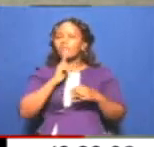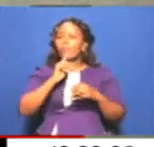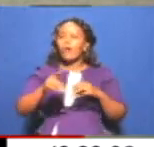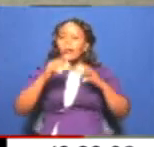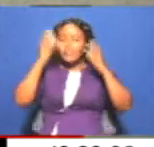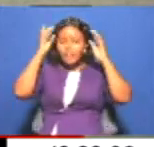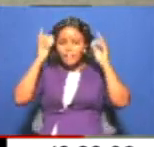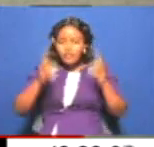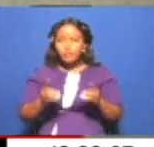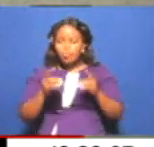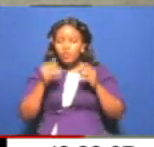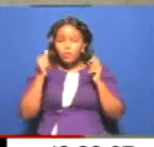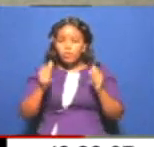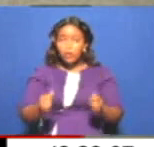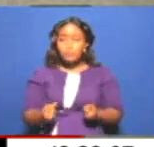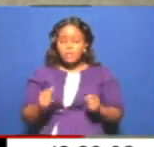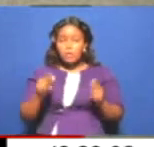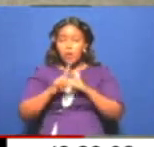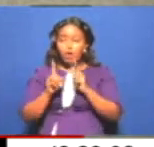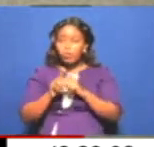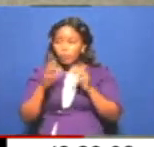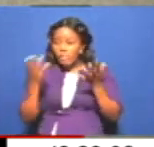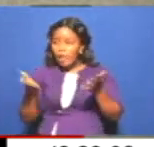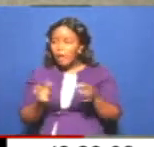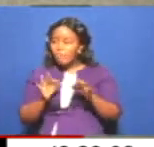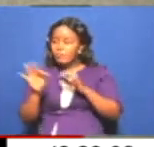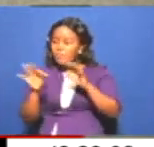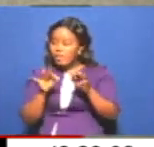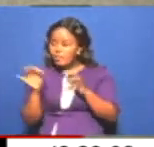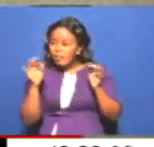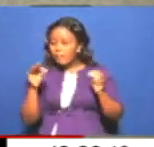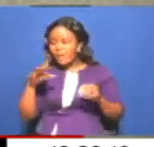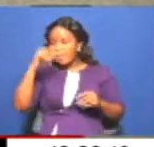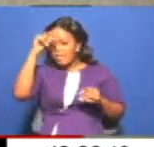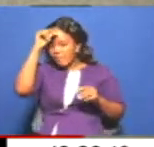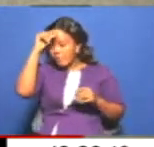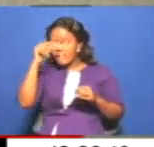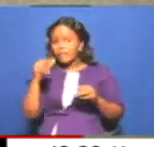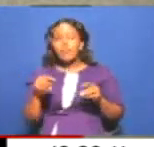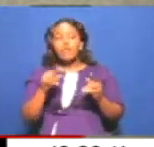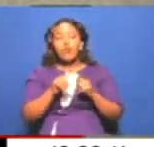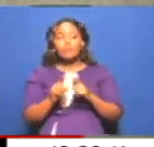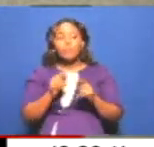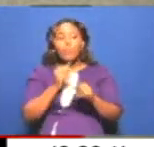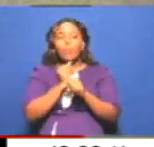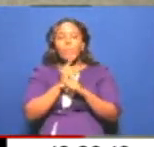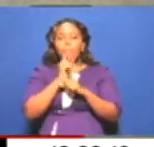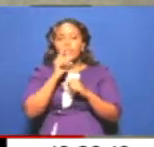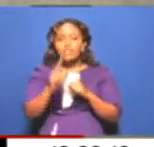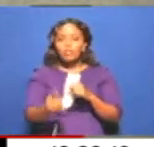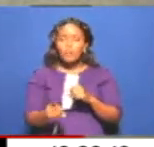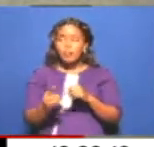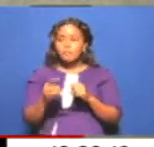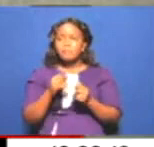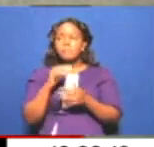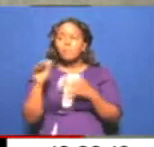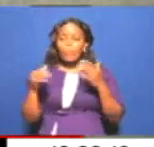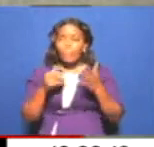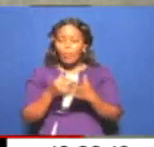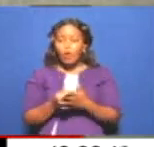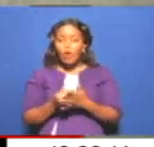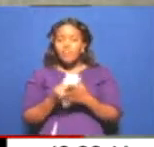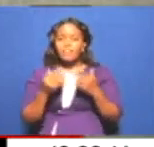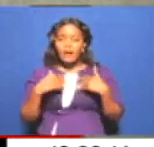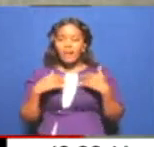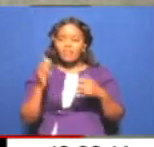kama jukumu lao ambao wametekelezewa na government, na wakuje mbele waanze kupeana